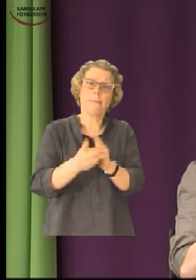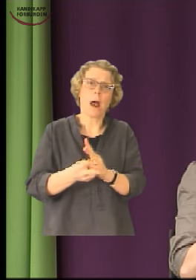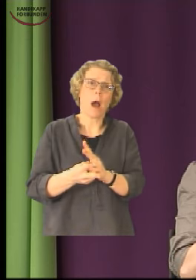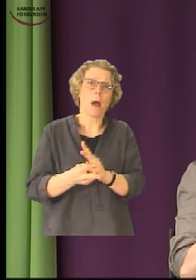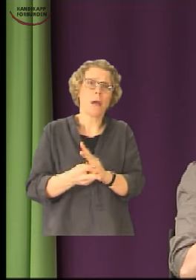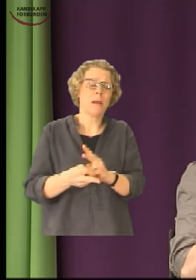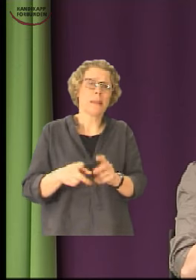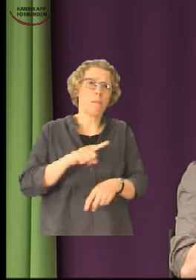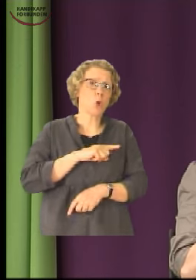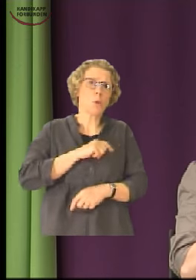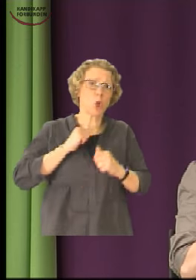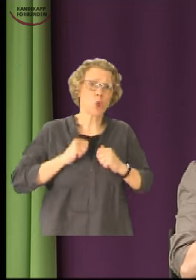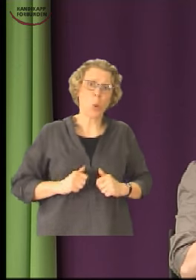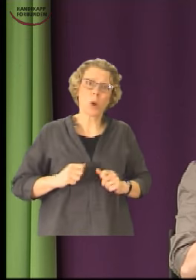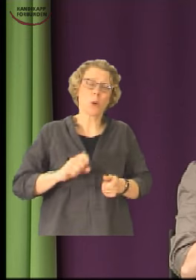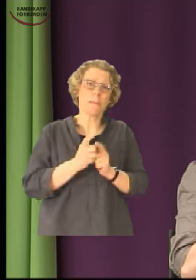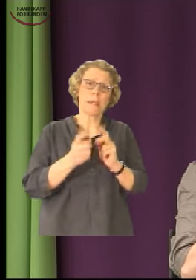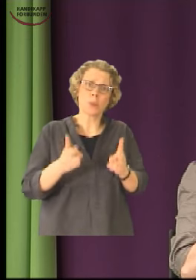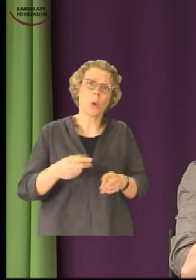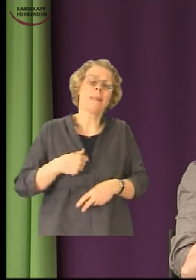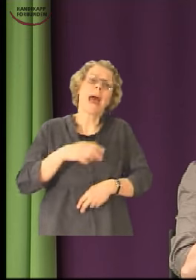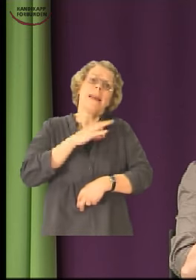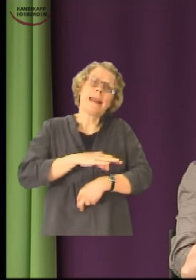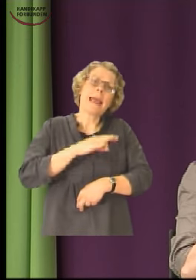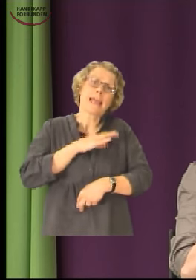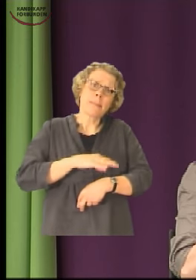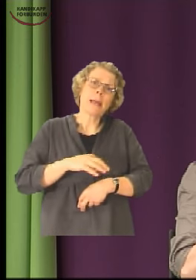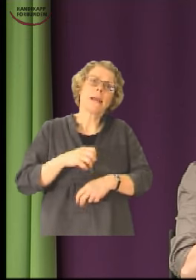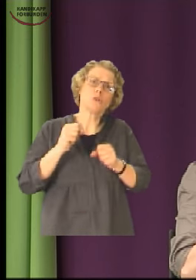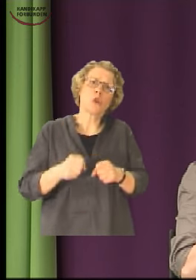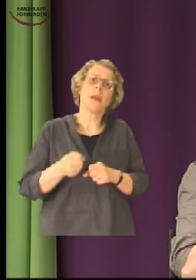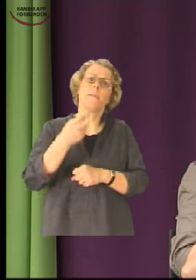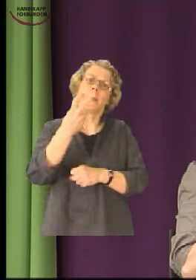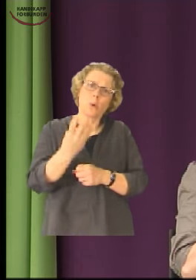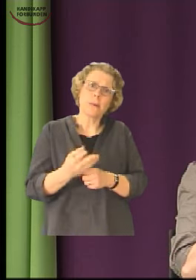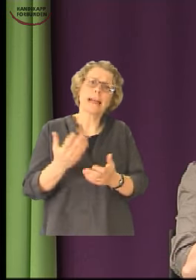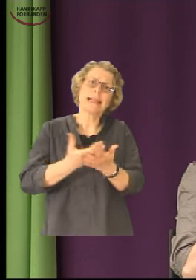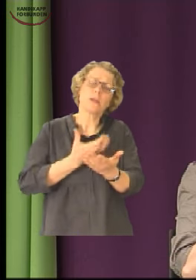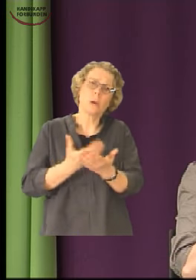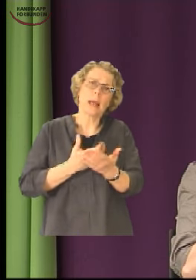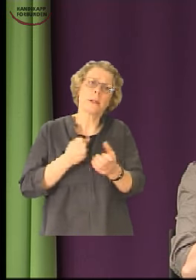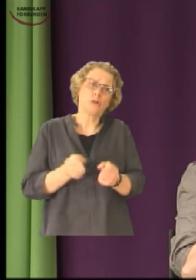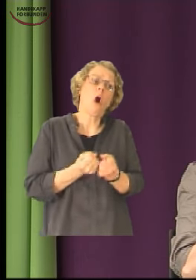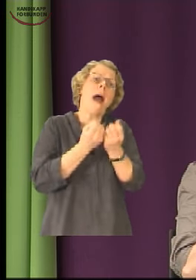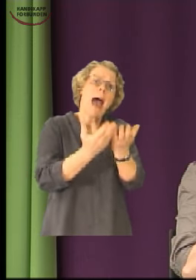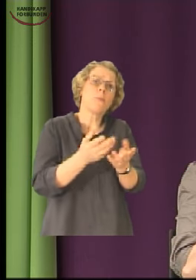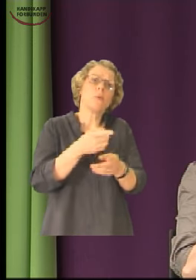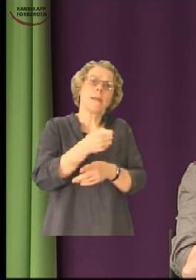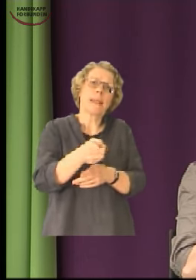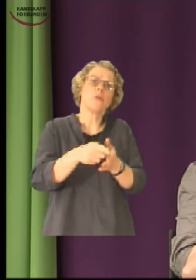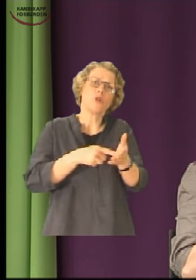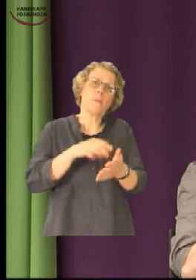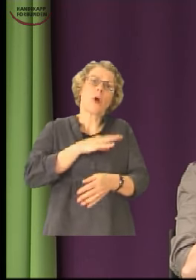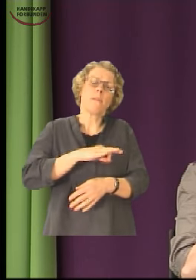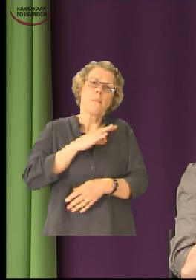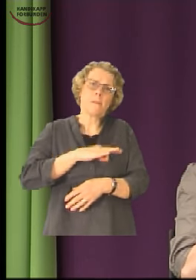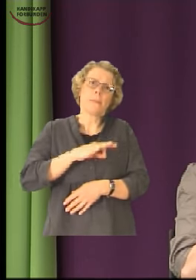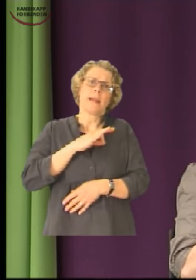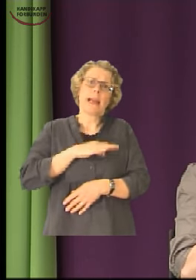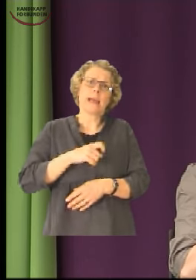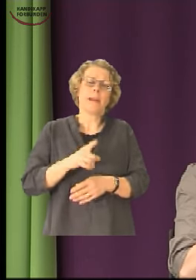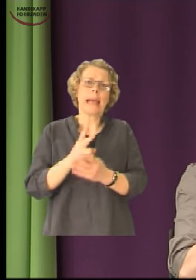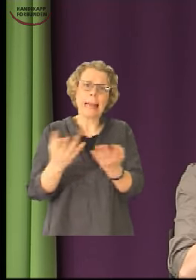De här dyra läkemedlen borde på något sätt prioriteras nationellt. Ska man erbjuda dem, eller ska man erbjuda dem till alla som behöver dem, eller ska man